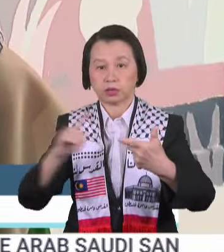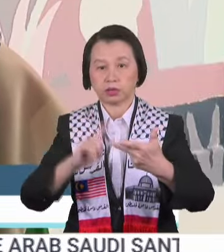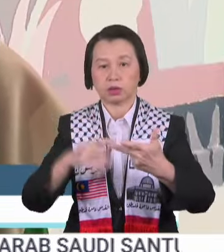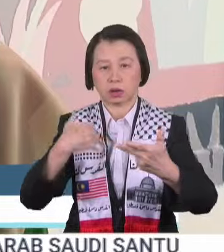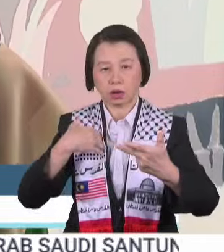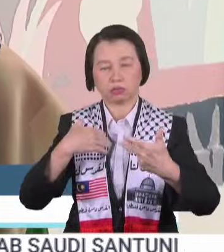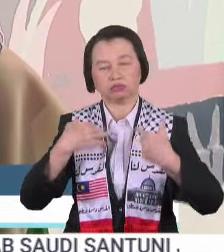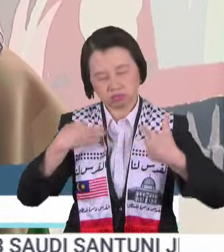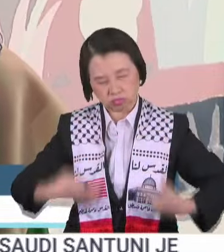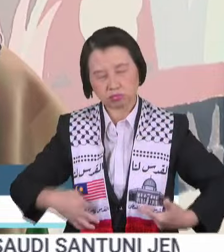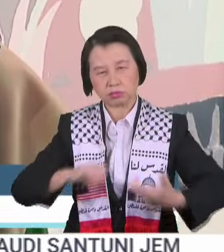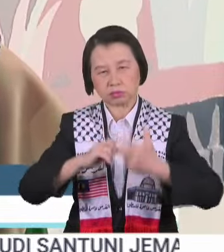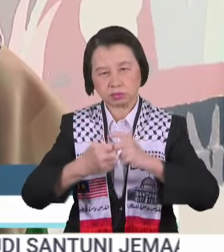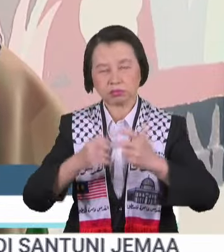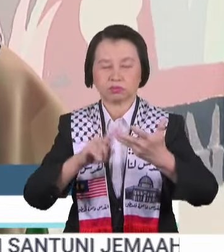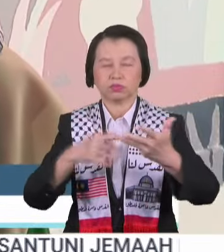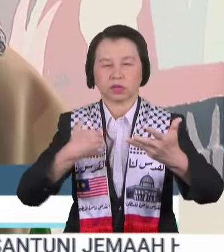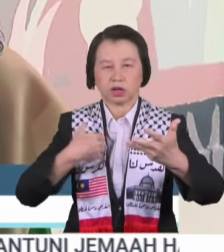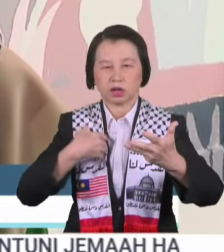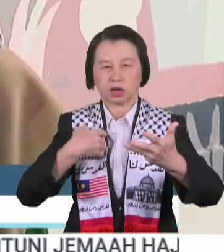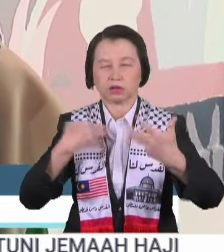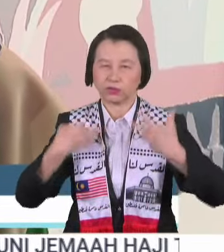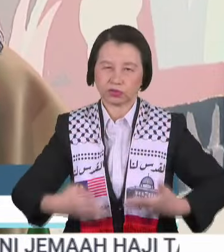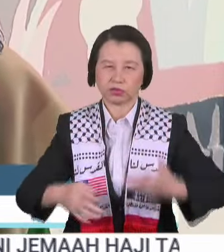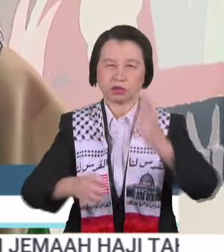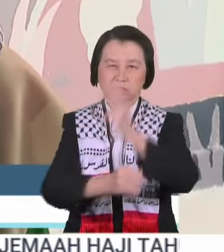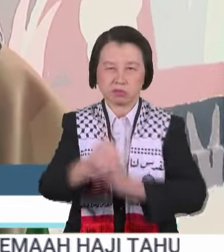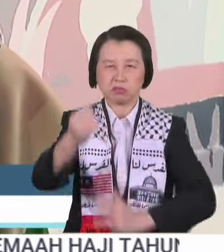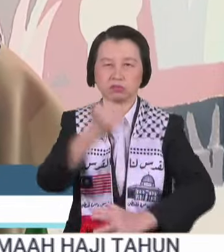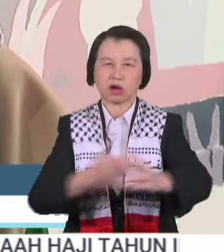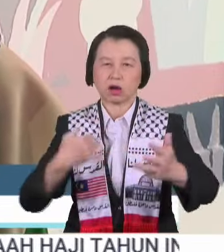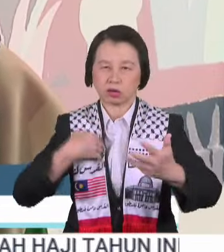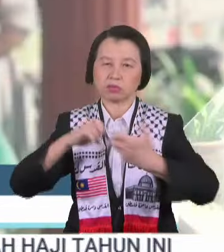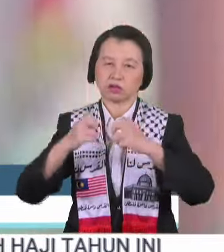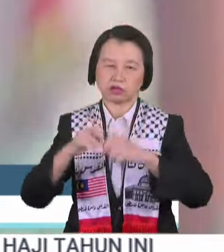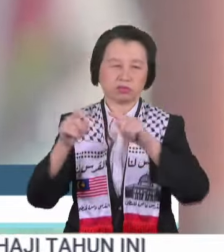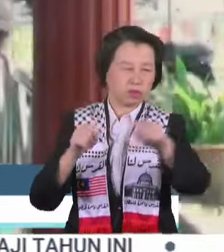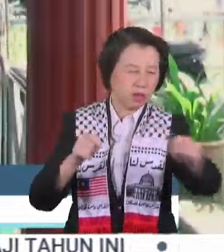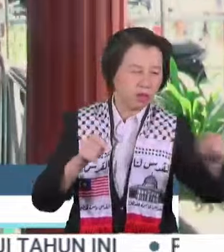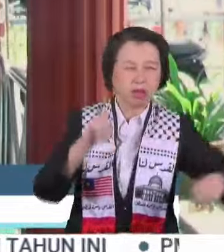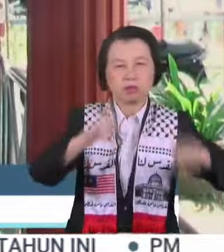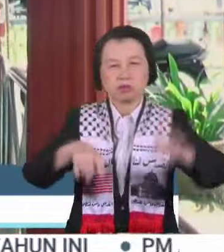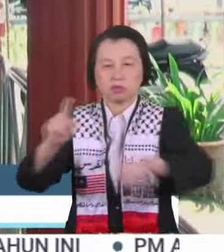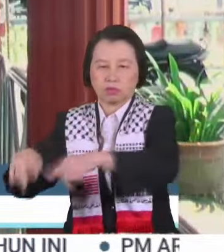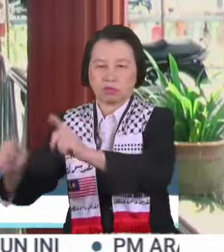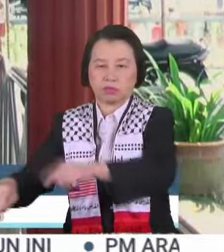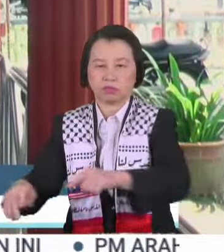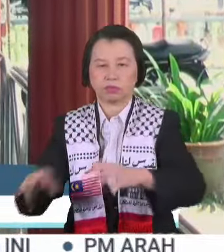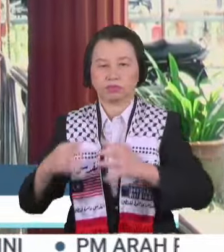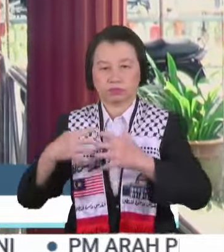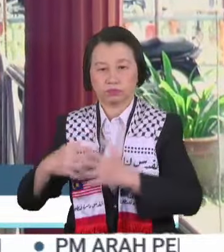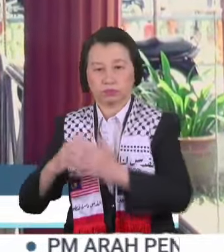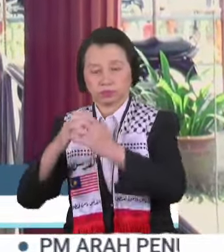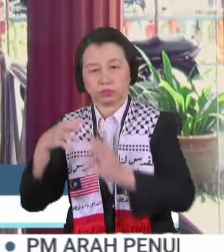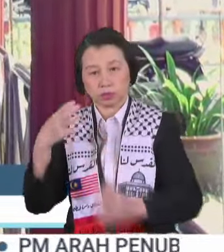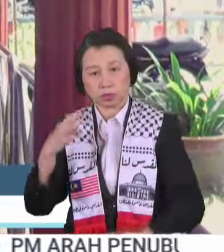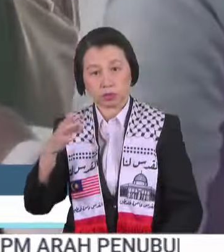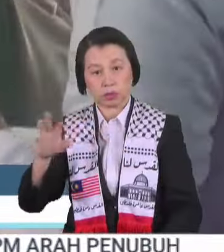skizofrenia dan juga masalah fizikal. Atas rasa tanggungjawab, Pertubuhan